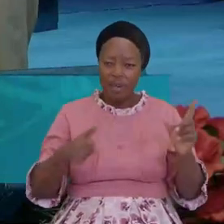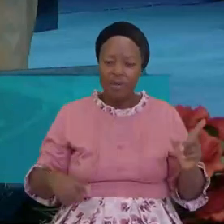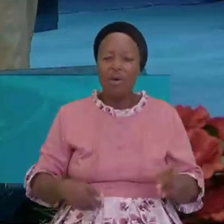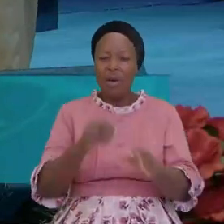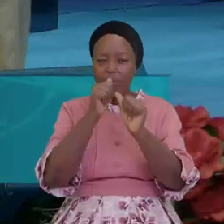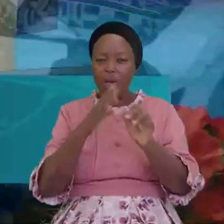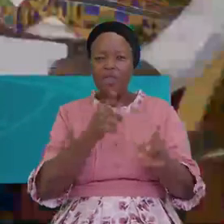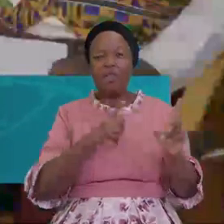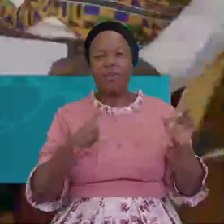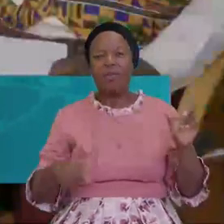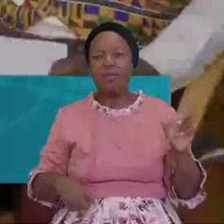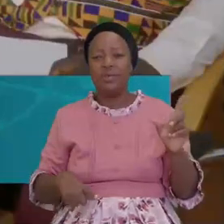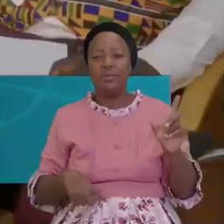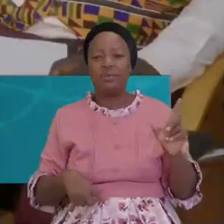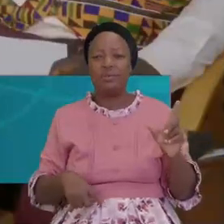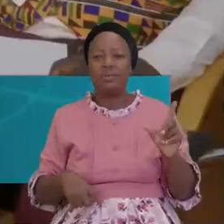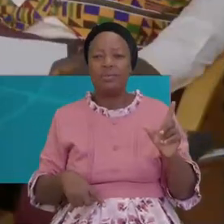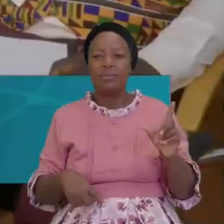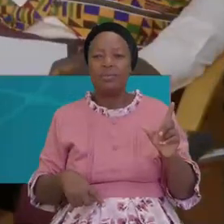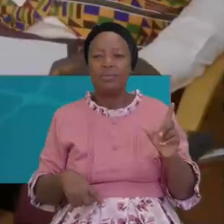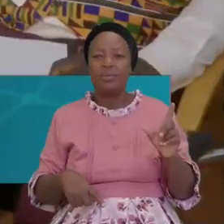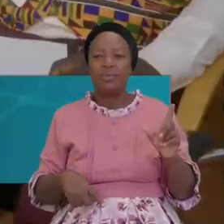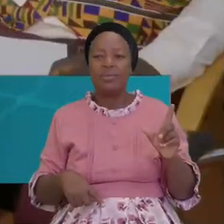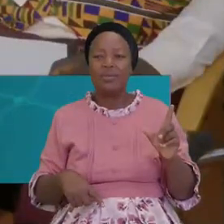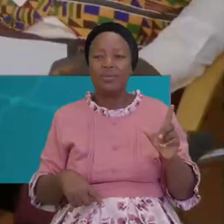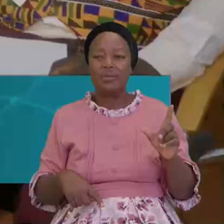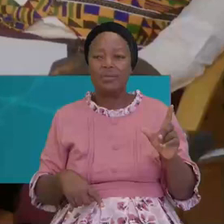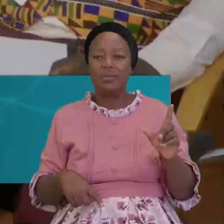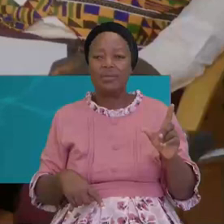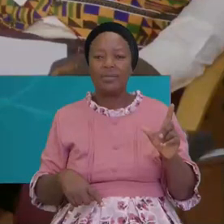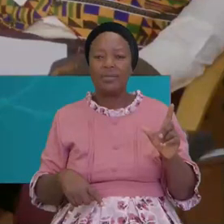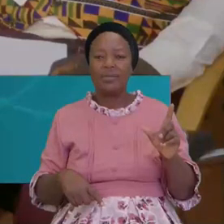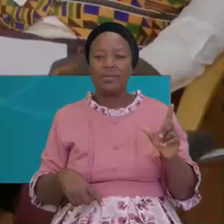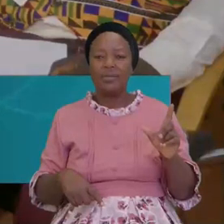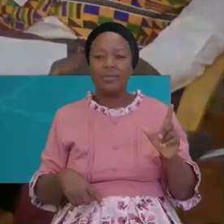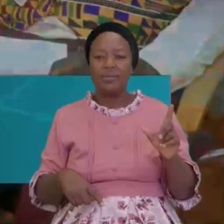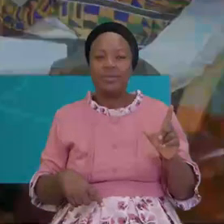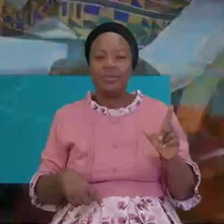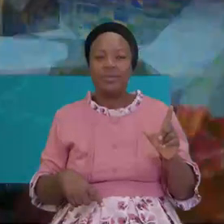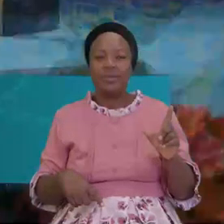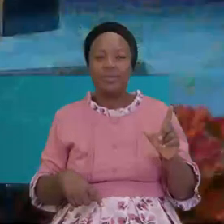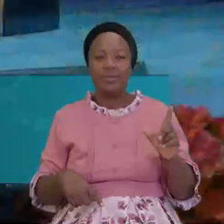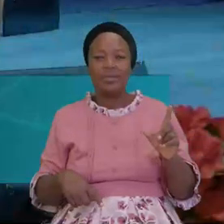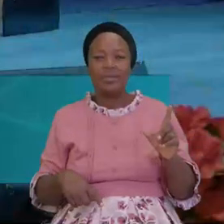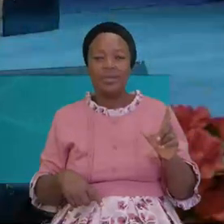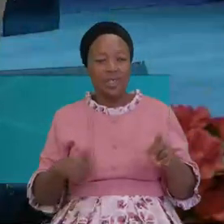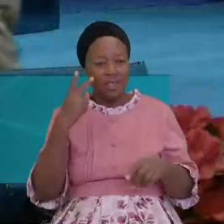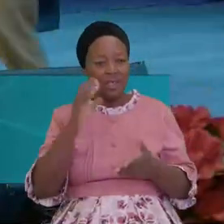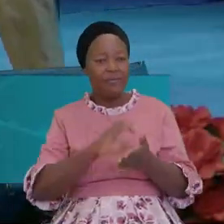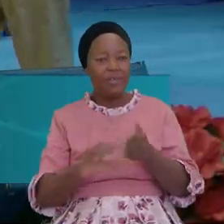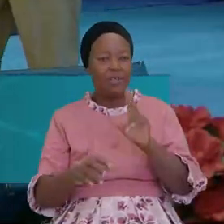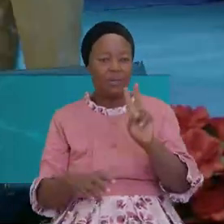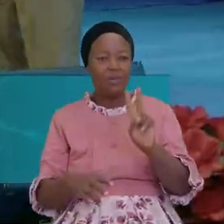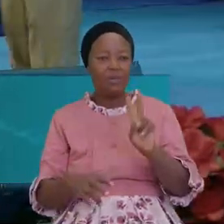parce que toutes ces parties ont reçu la bénédiction, ces parties ont reçu le renouvellement de l'Éternel, alors bénis l'Éternel.